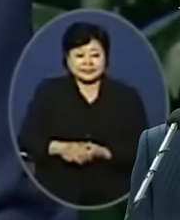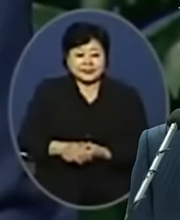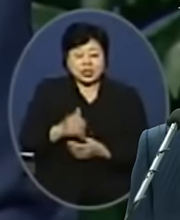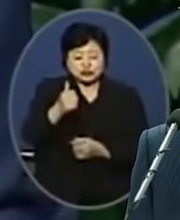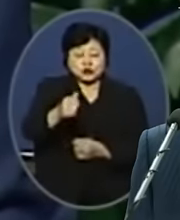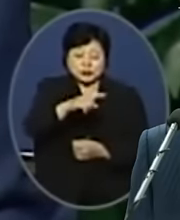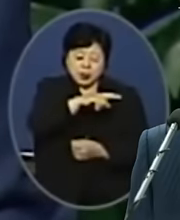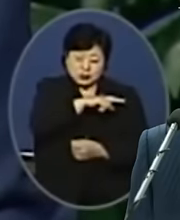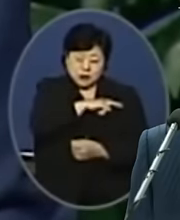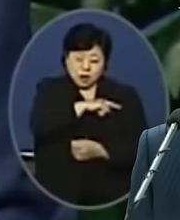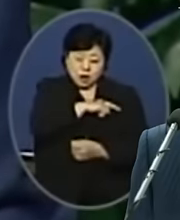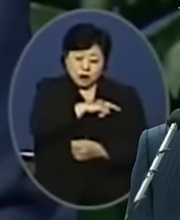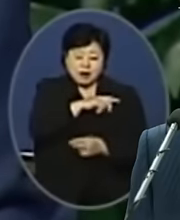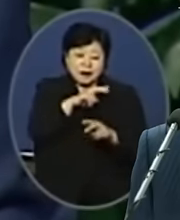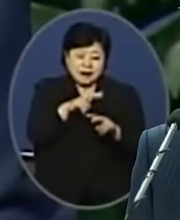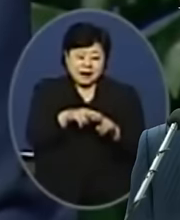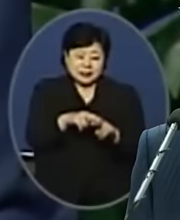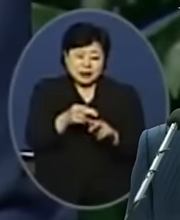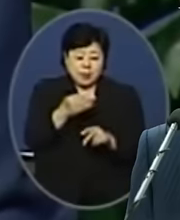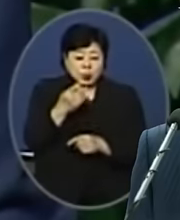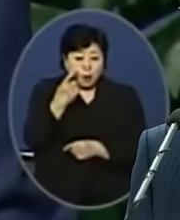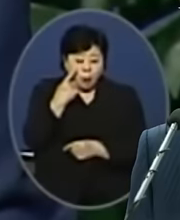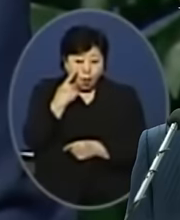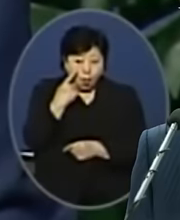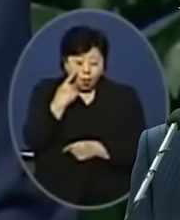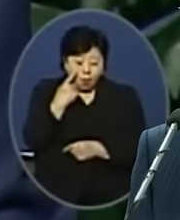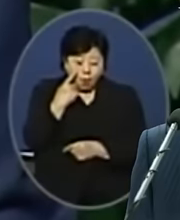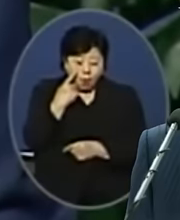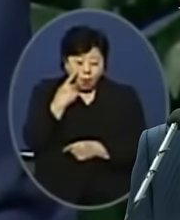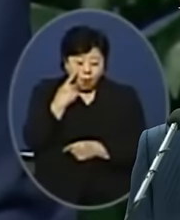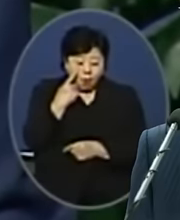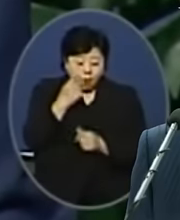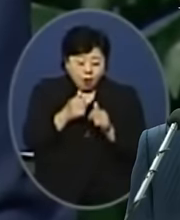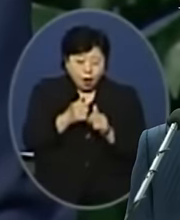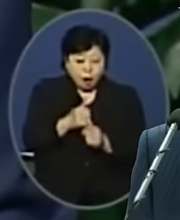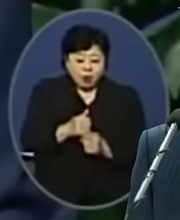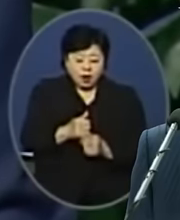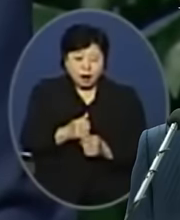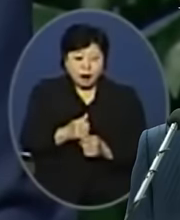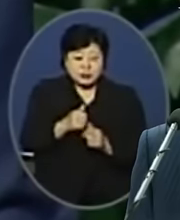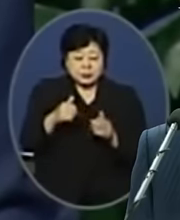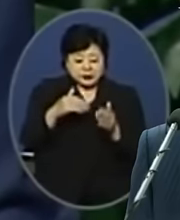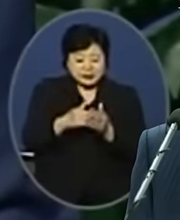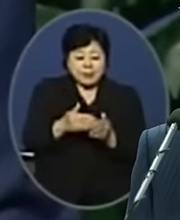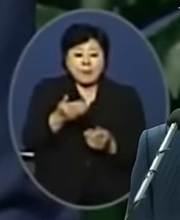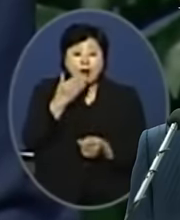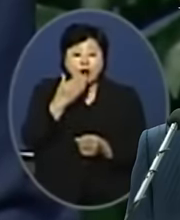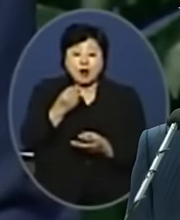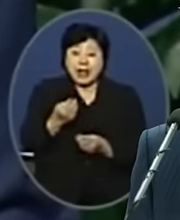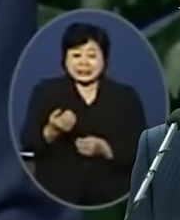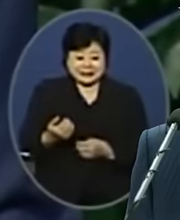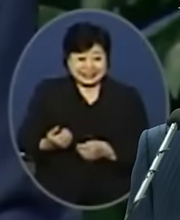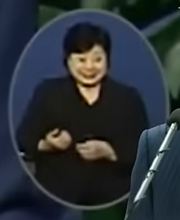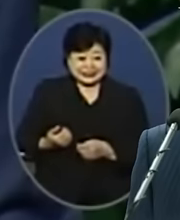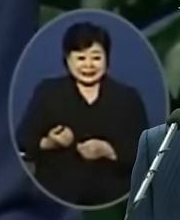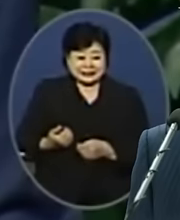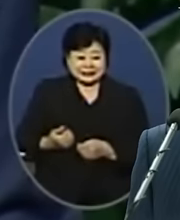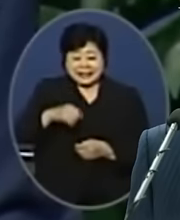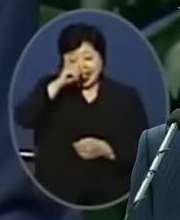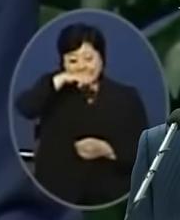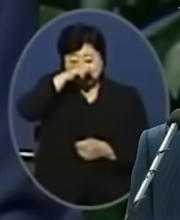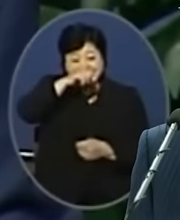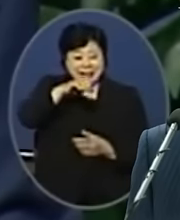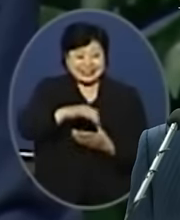주인이 먼저 한 잔 먹는 거 보고 그 다음 먹습니다. 얼마 전에